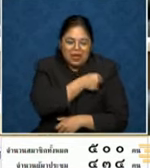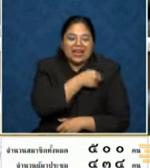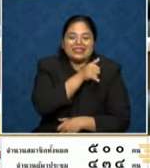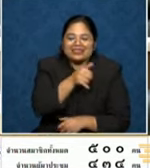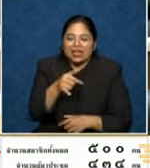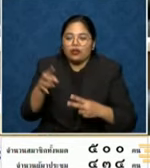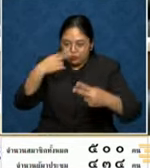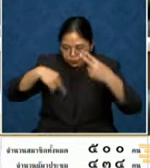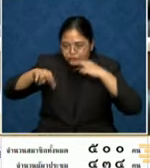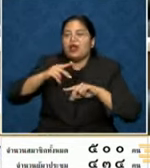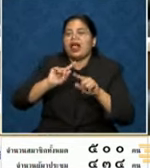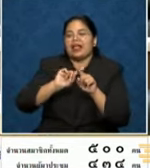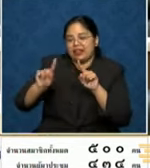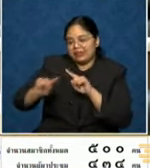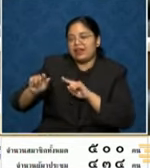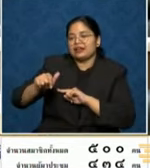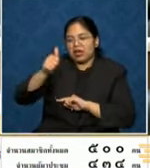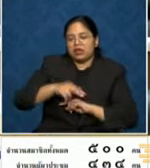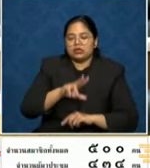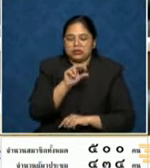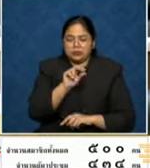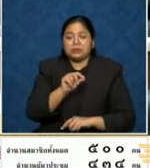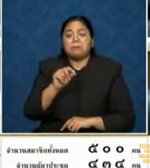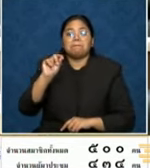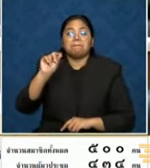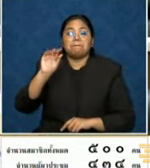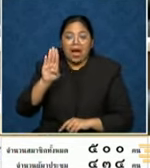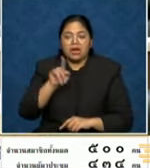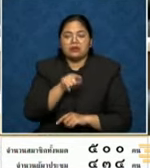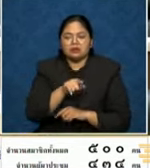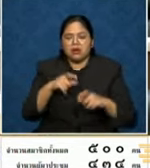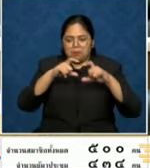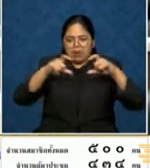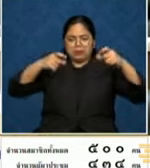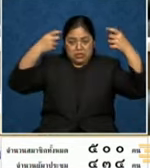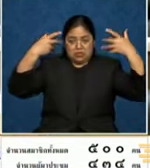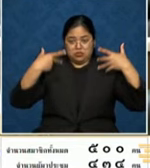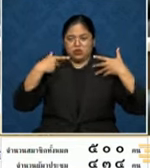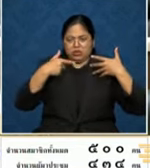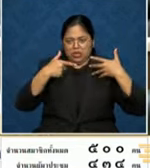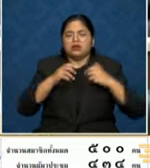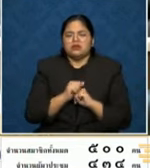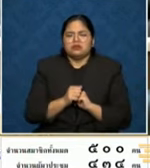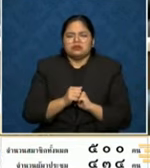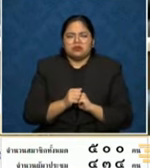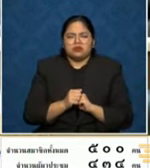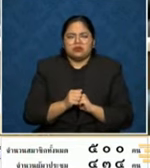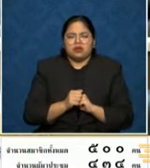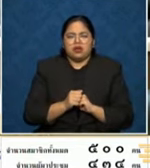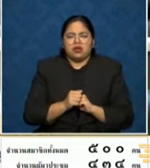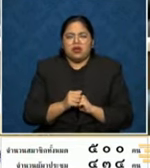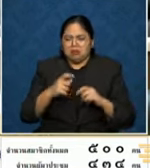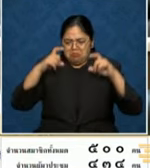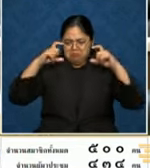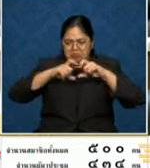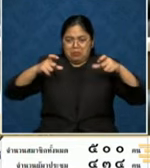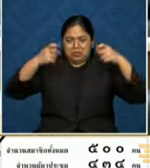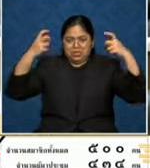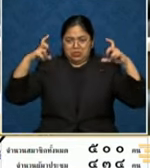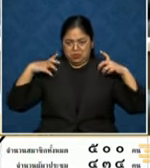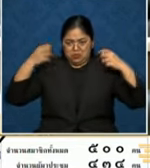ย่างนี้ครับว่า30บาทรักษาทุกโรคเนี่ยผ่านบัตรประชาชนใบเดียวมันไม่ใช่ว่าเราเนี่ยจะเอาบัตรประชาชนใ